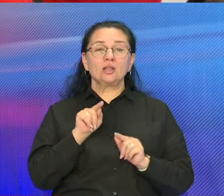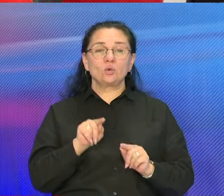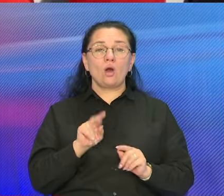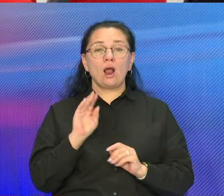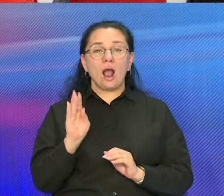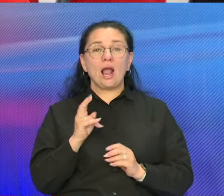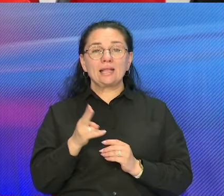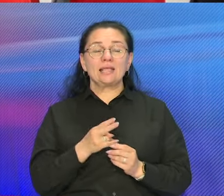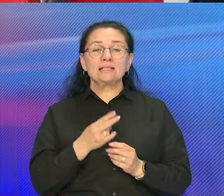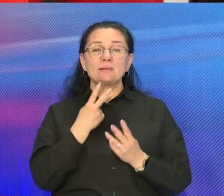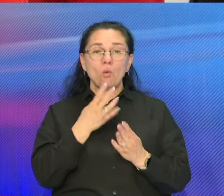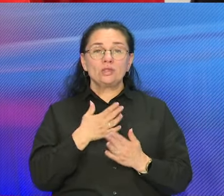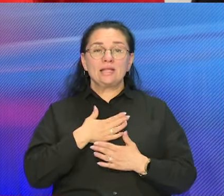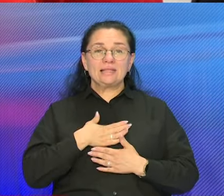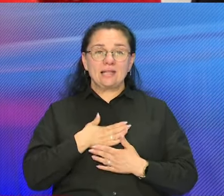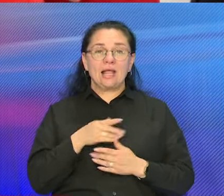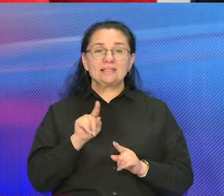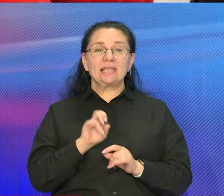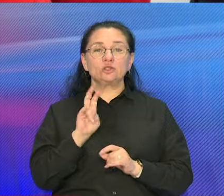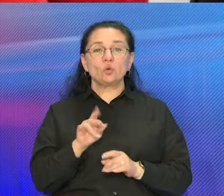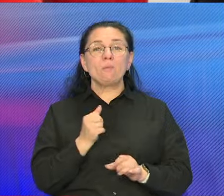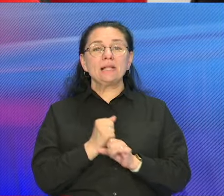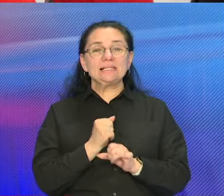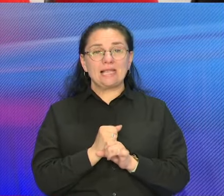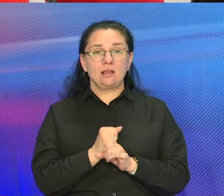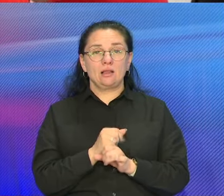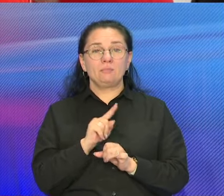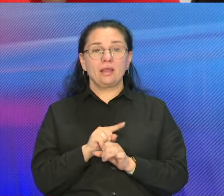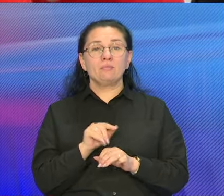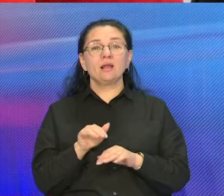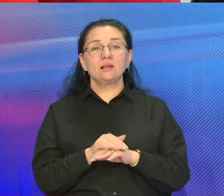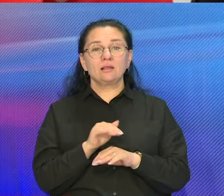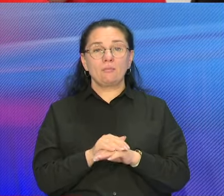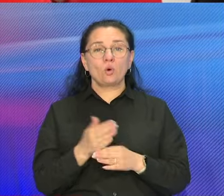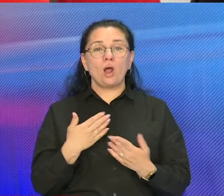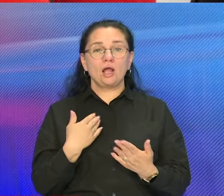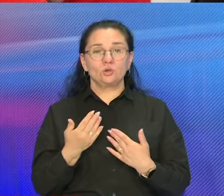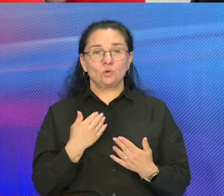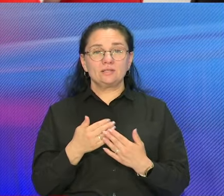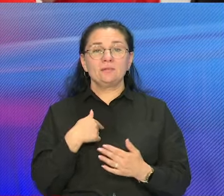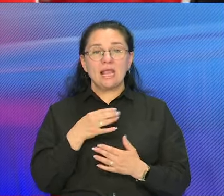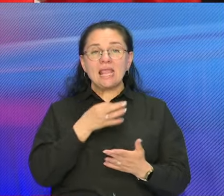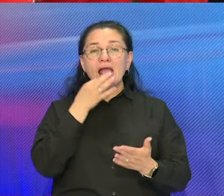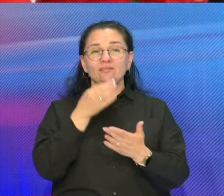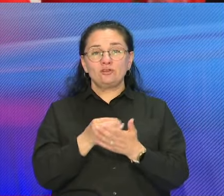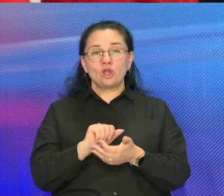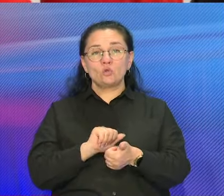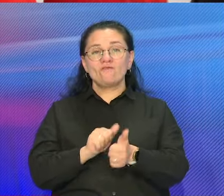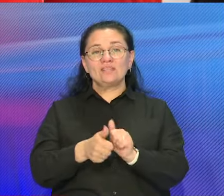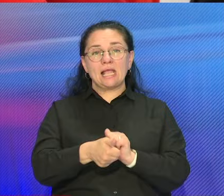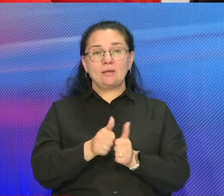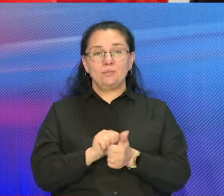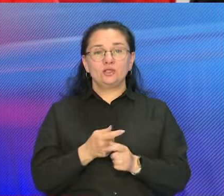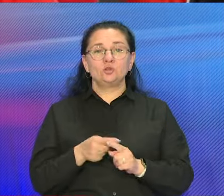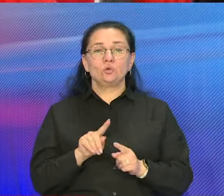они реагируют на нас, реагируют на то, что мы делаем, несем им это добро Они отвечают взаимностью такой же, с которой мы приходим к ним